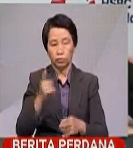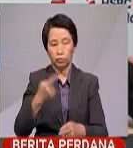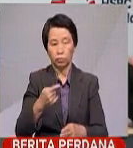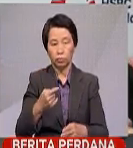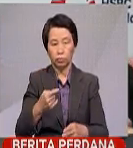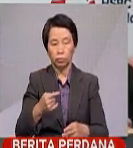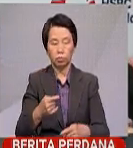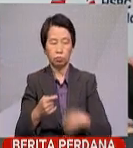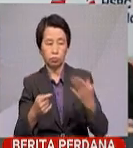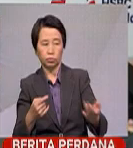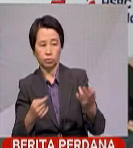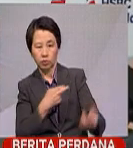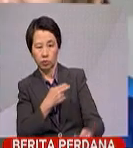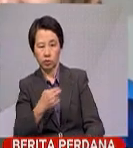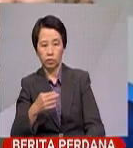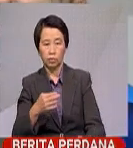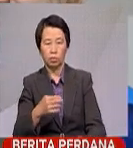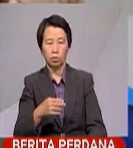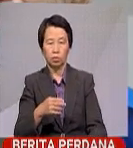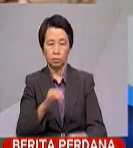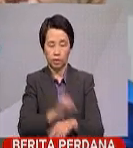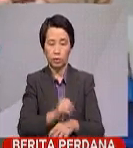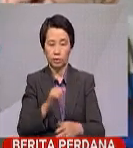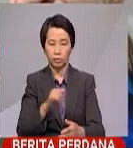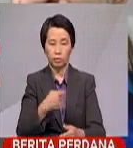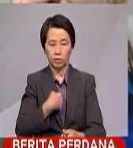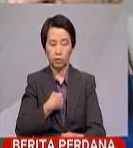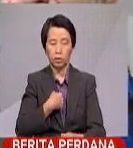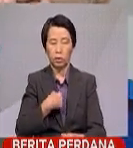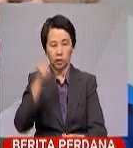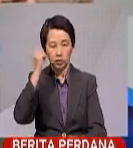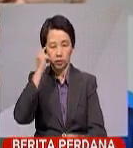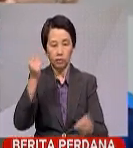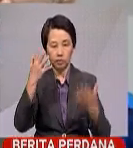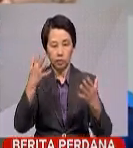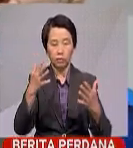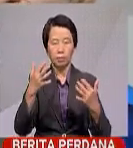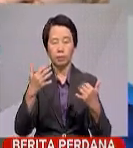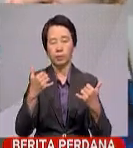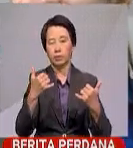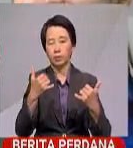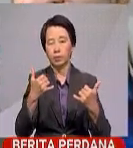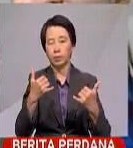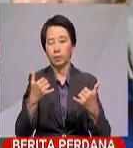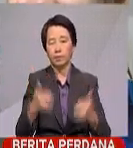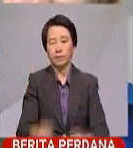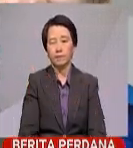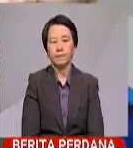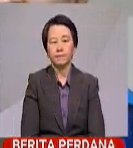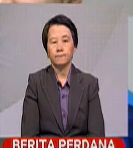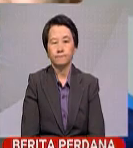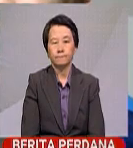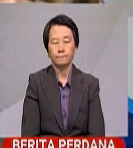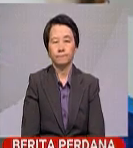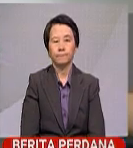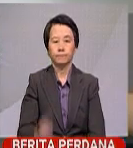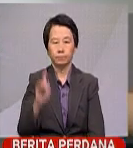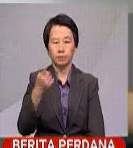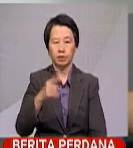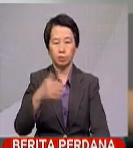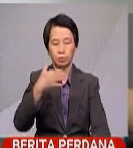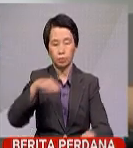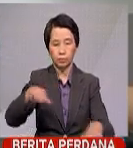fight kita yang best saja. Thank so much. We just play. Just do our best. Saya